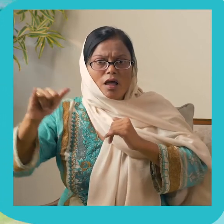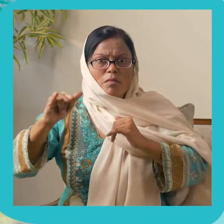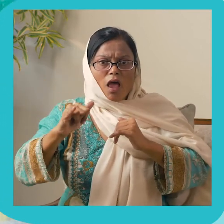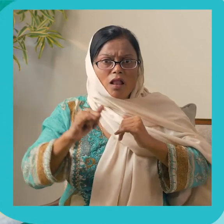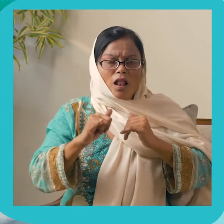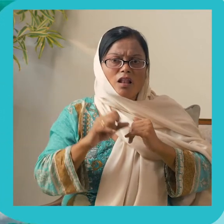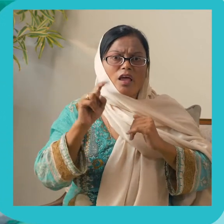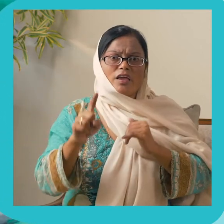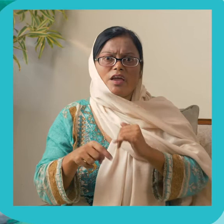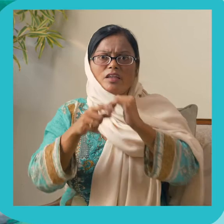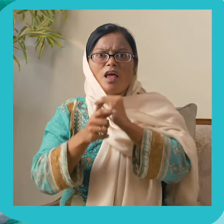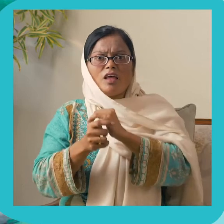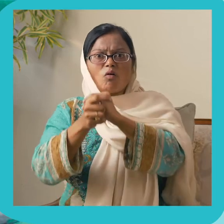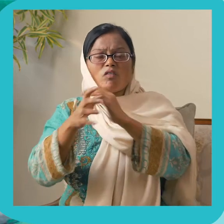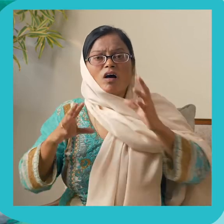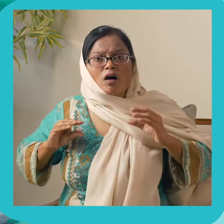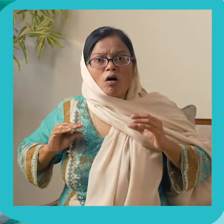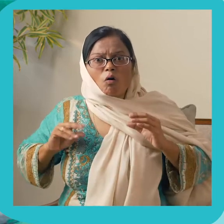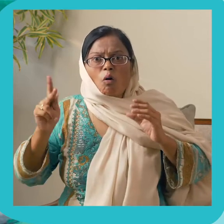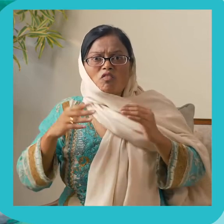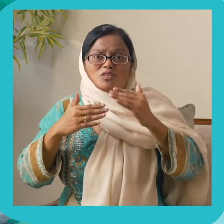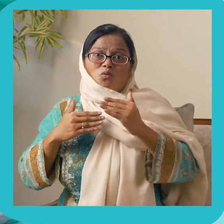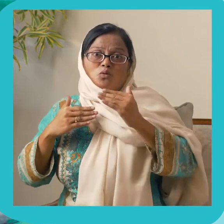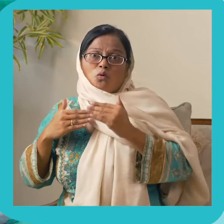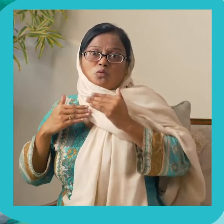ऑलिव खौफ के मारे और दूर हटता गया।